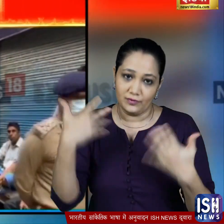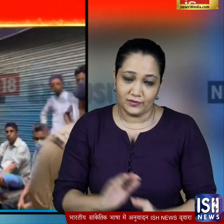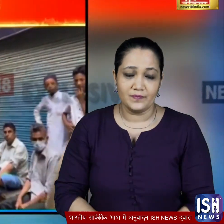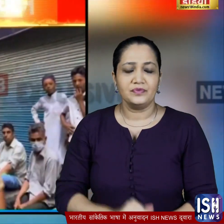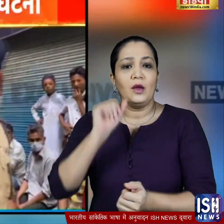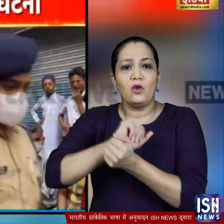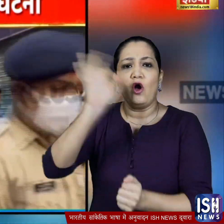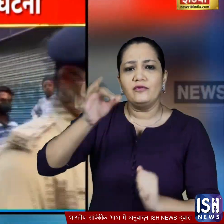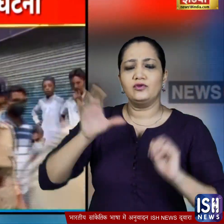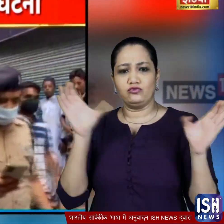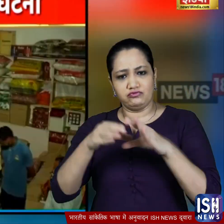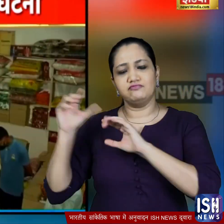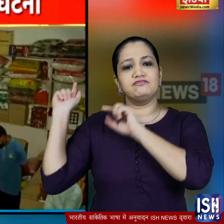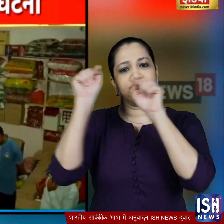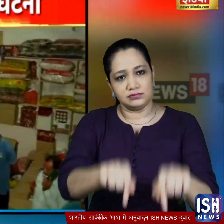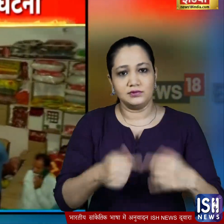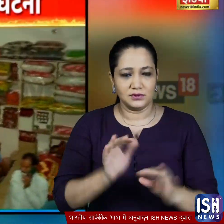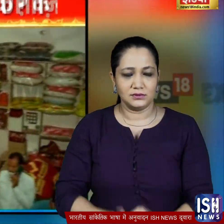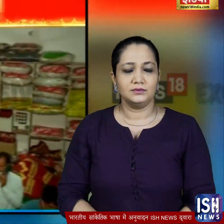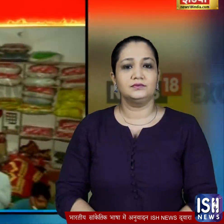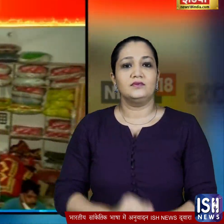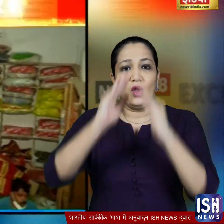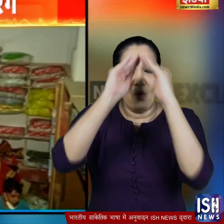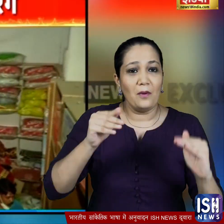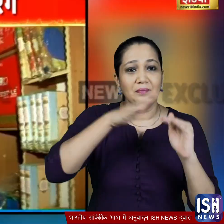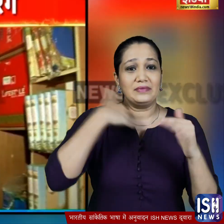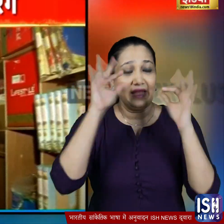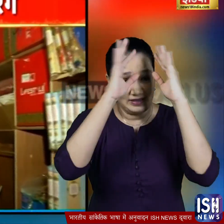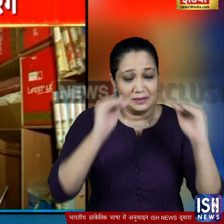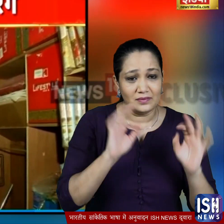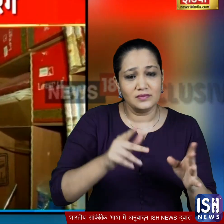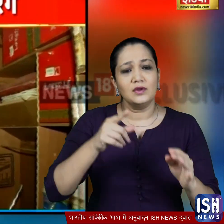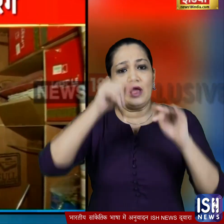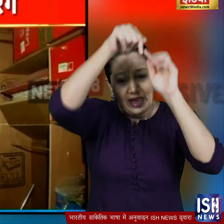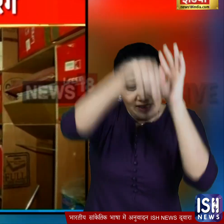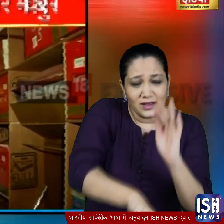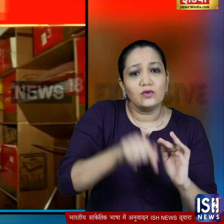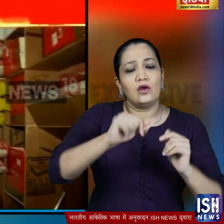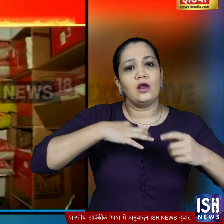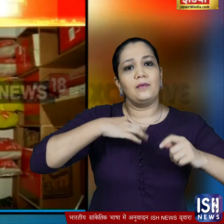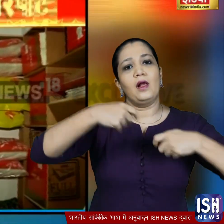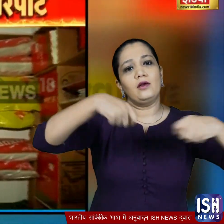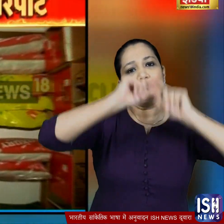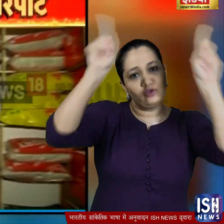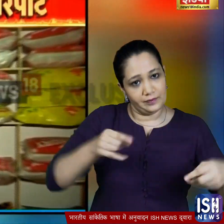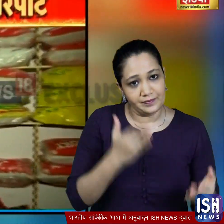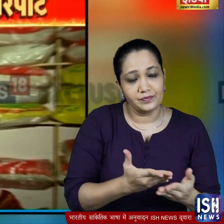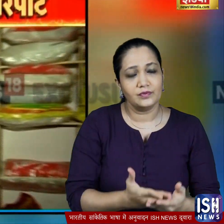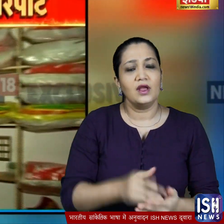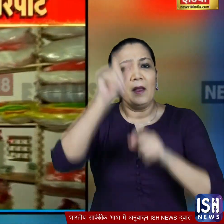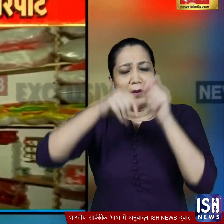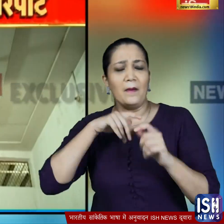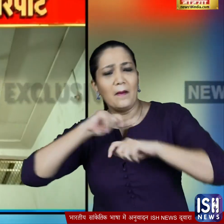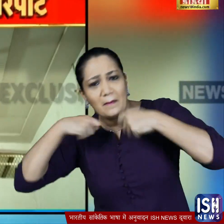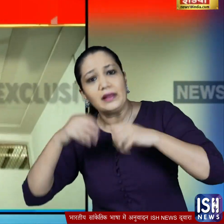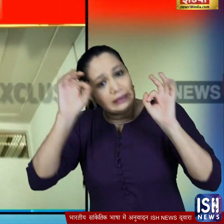अधिकारी अपनी पूरी टीम के साथ वहां पहुंचे। जिस मकान में तीनों की हत्या की गई, उसी के ग्राउंड फ्लोर पर कपड़े की दुकान थी। बताया गया कि बदमाशों ने शुरुआत